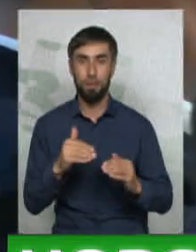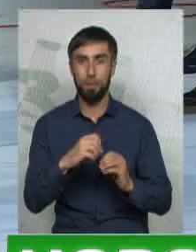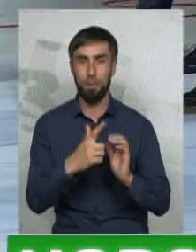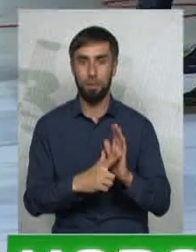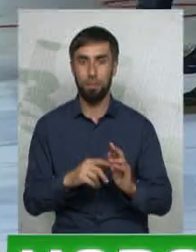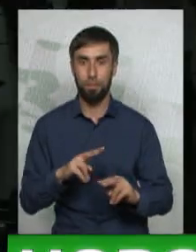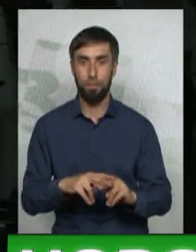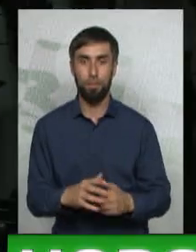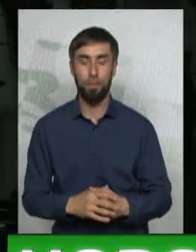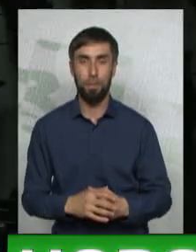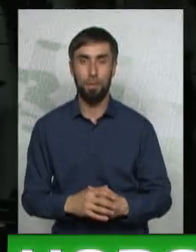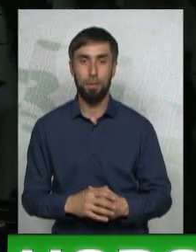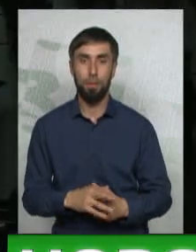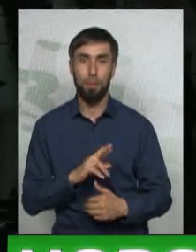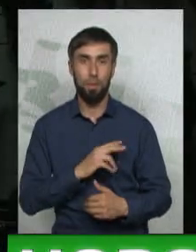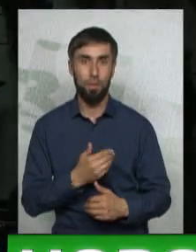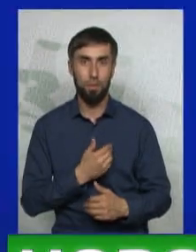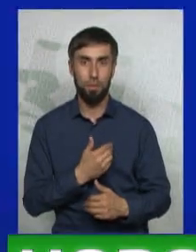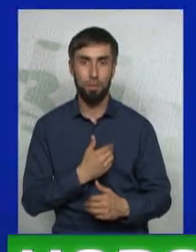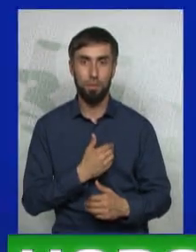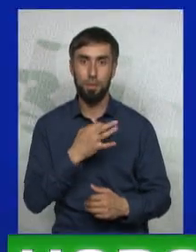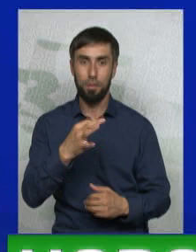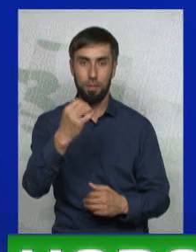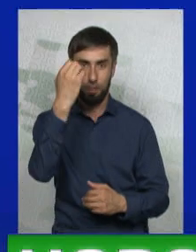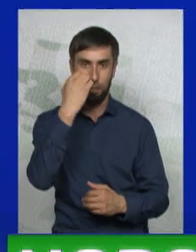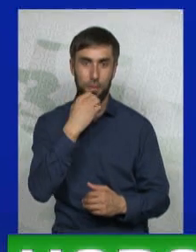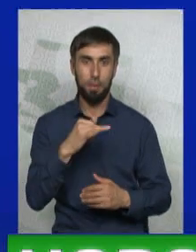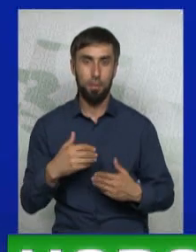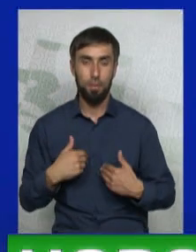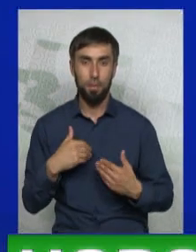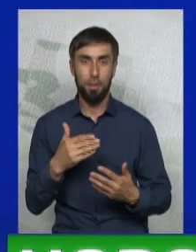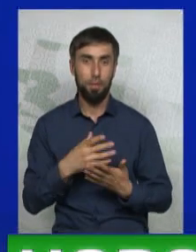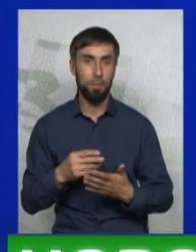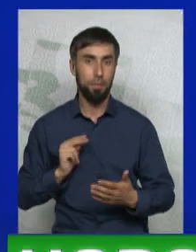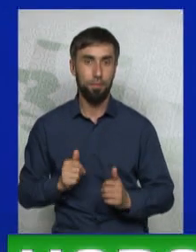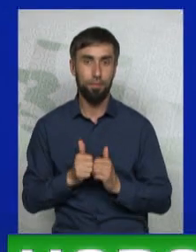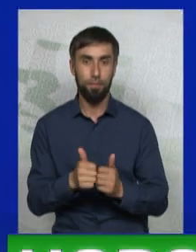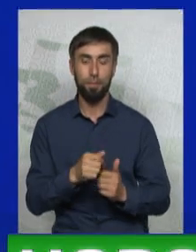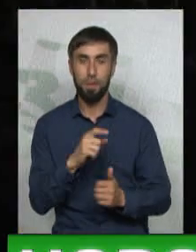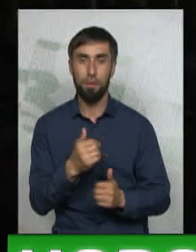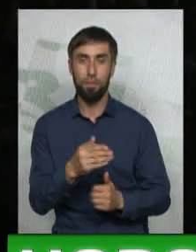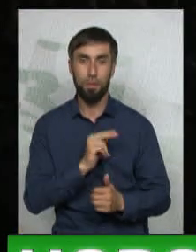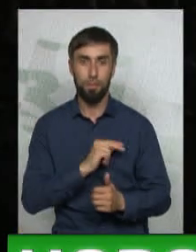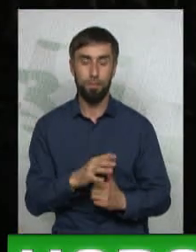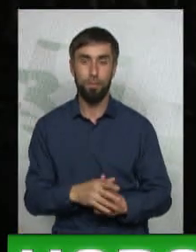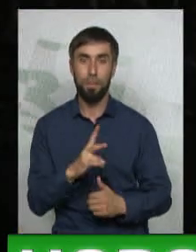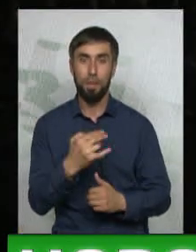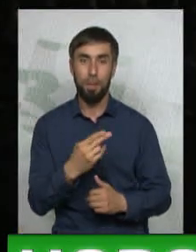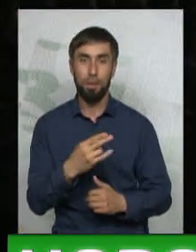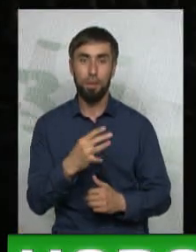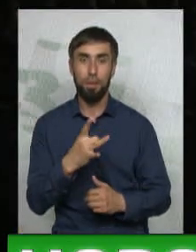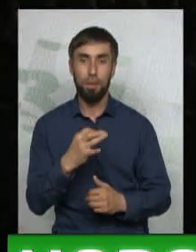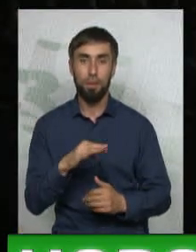17 позиций. Я хочу поблагодарить и поздравить наших коллег в регионах за эту работу. Национальный